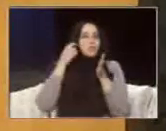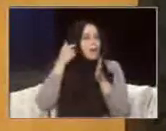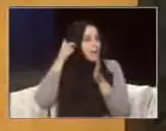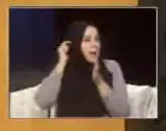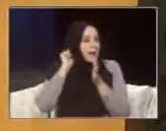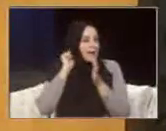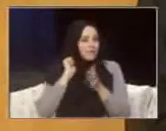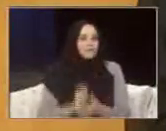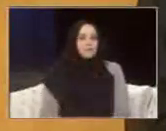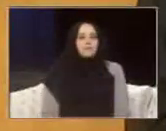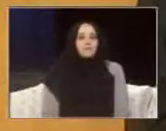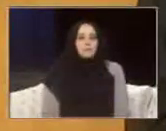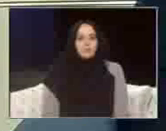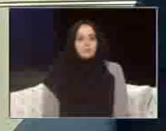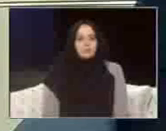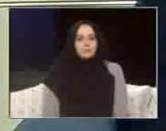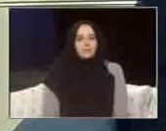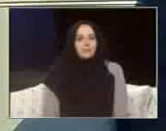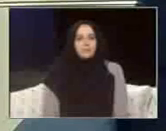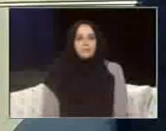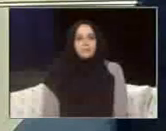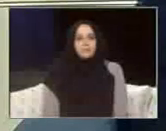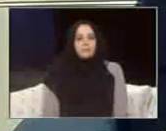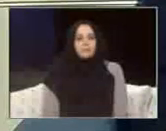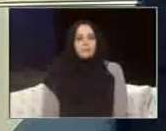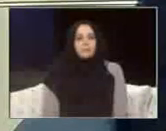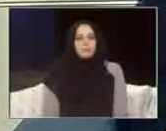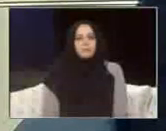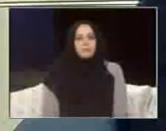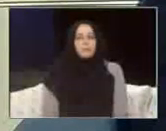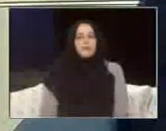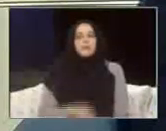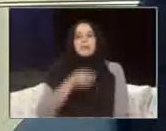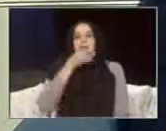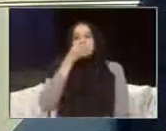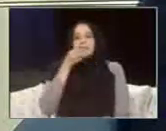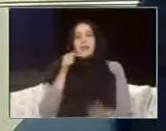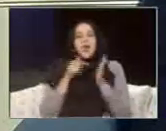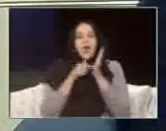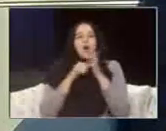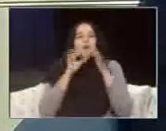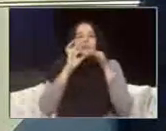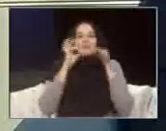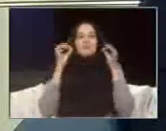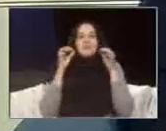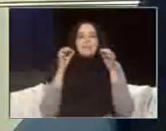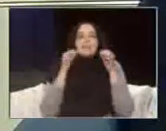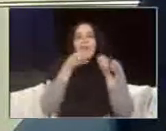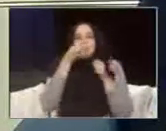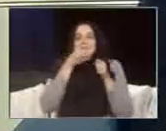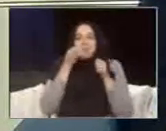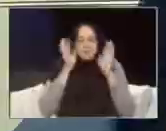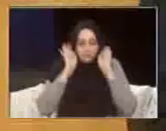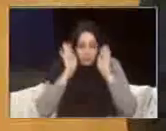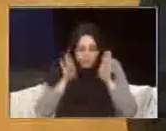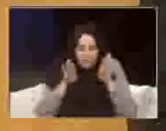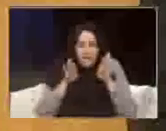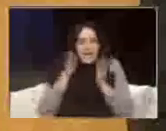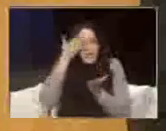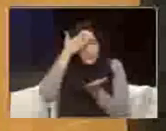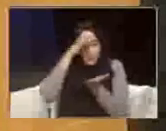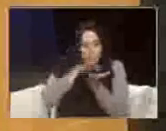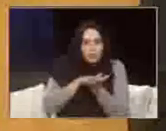أذنها وهذا الجهاز. نعم. الذكر سبوح قدوس ربي الملائكة والروح تجعله في سجودها، لا يمنع